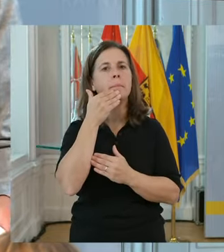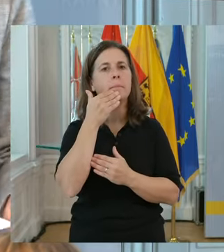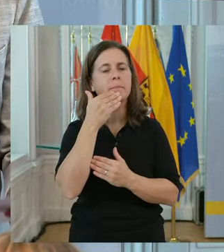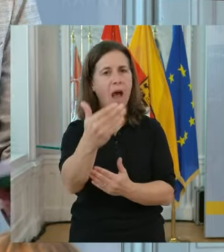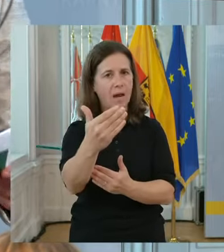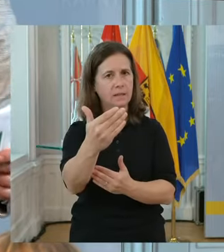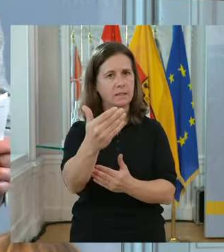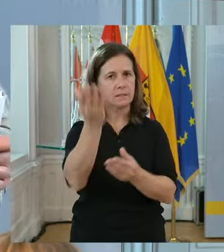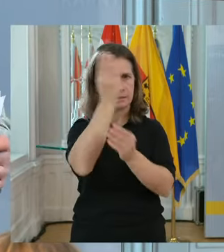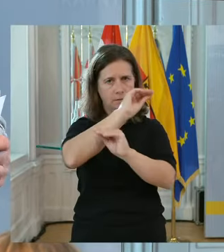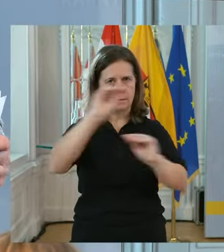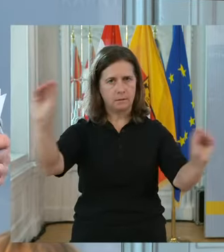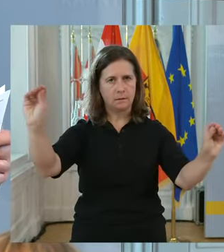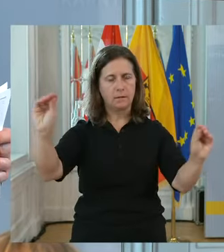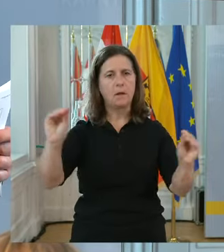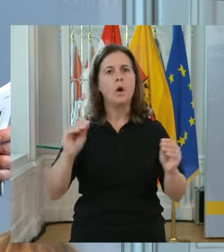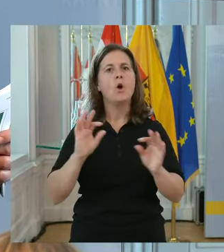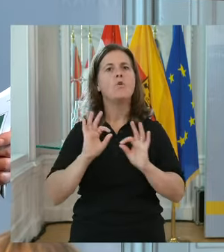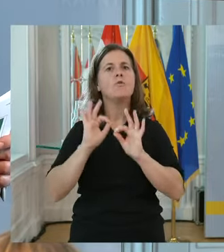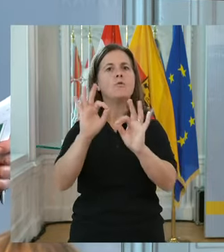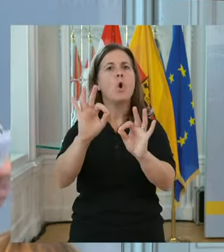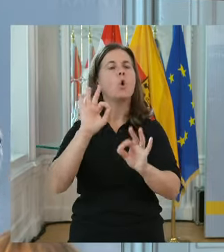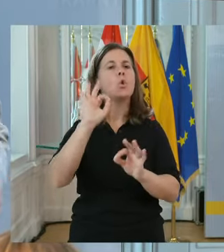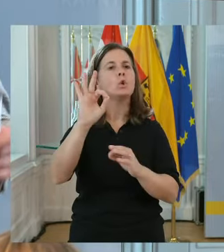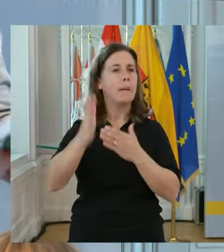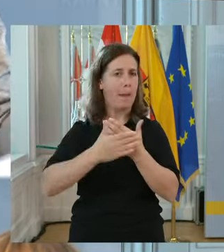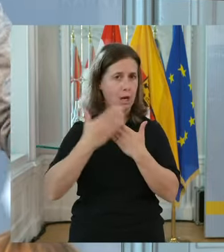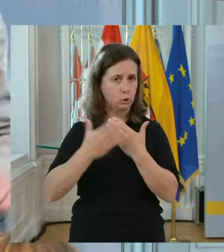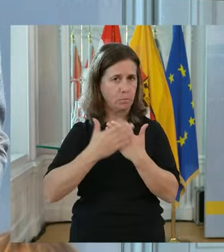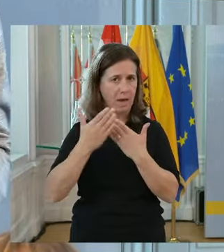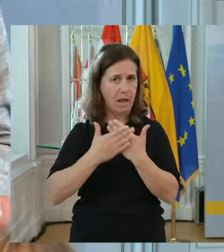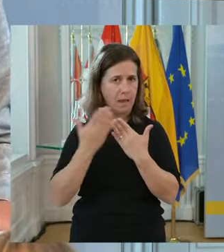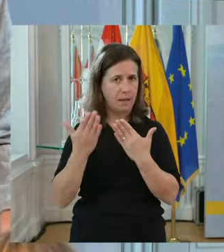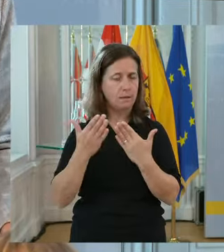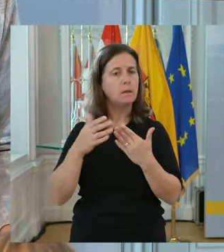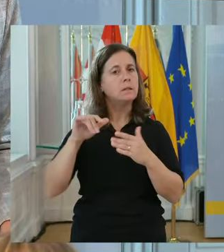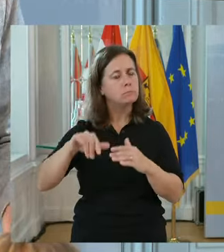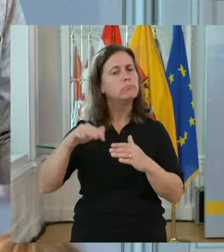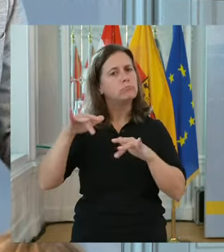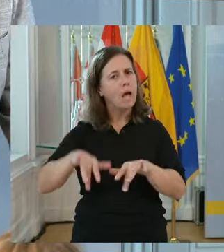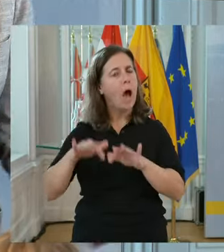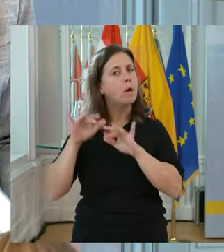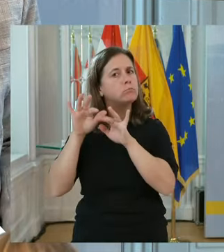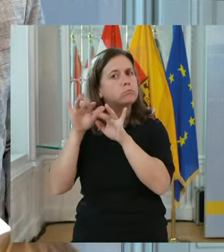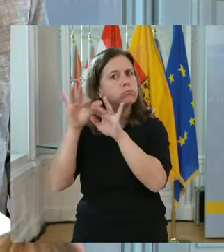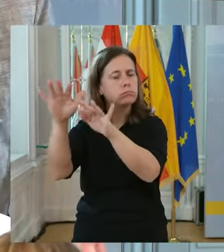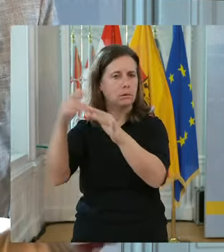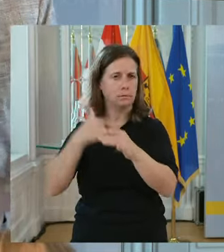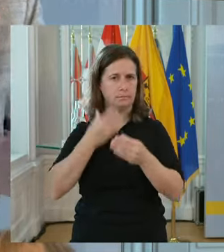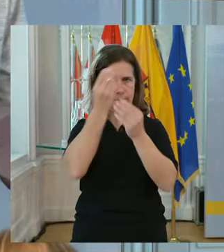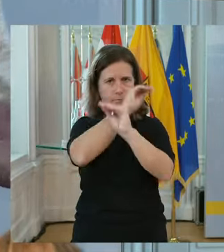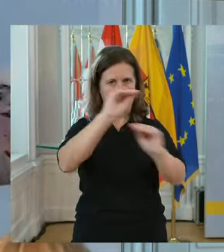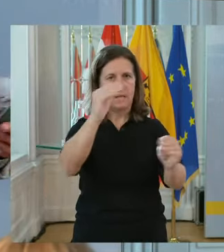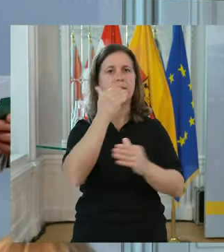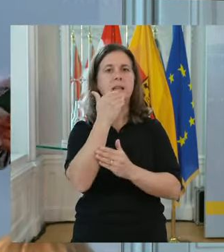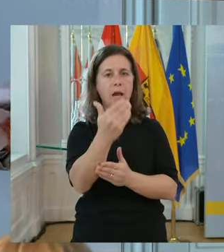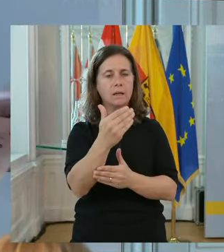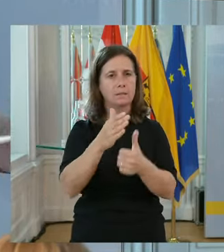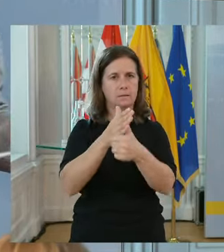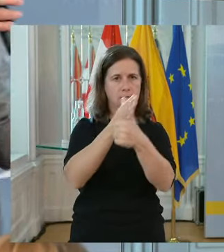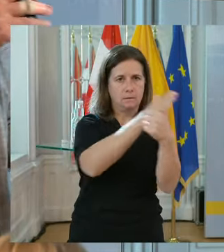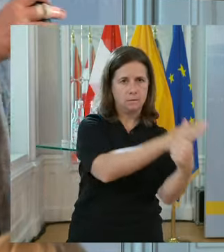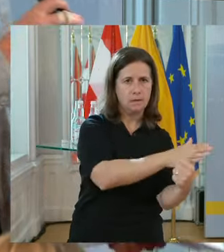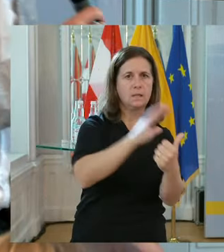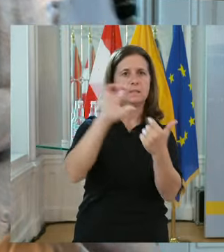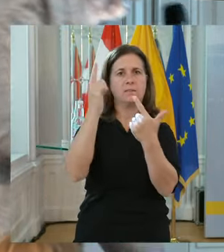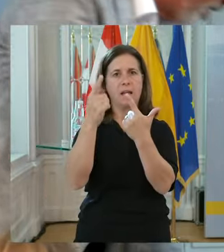den Dank auszusprechen für die guten Beispiele, die sehr inspirierend waren. Das tue ich hier mit. Das ist das eine. Das